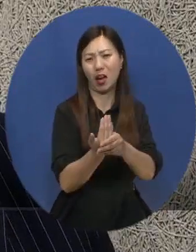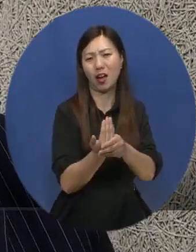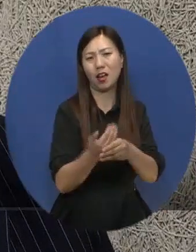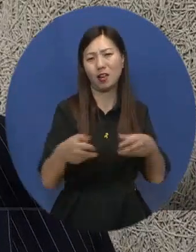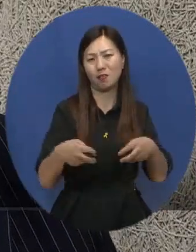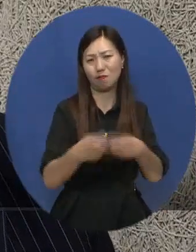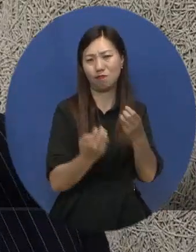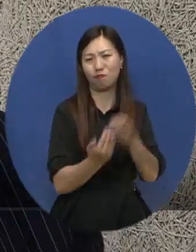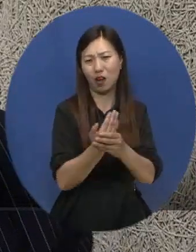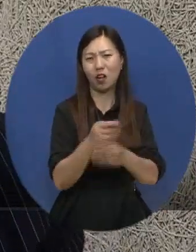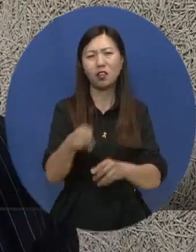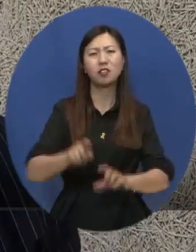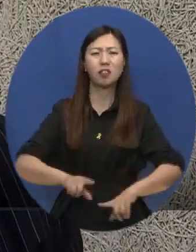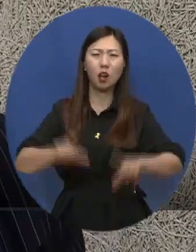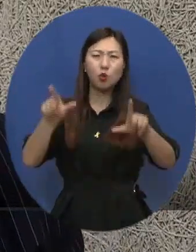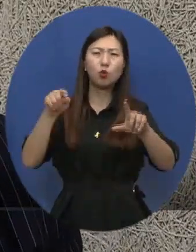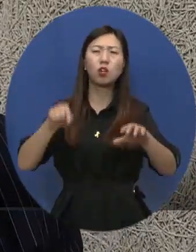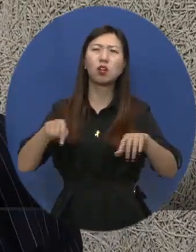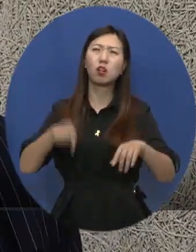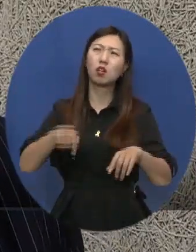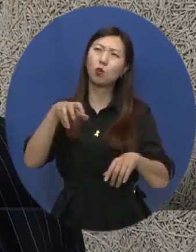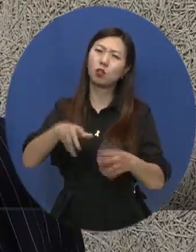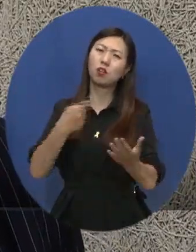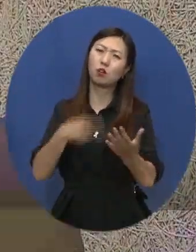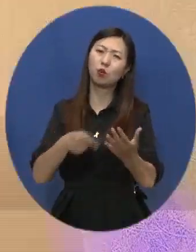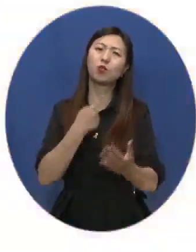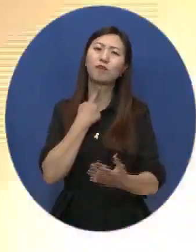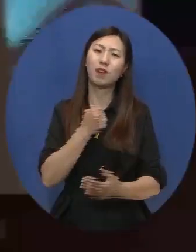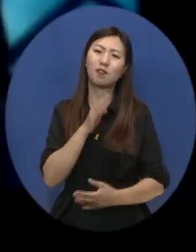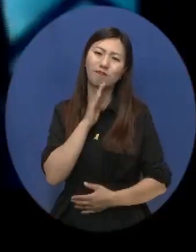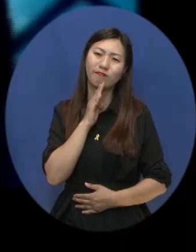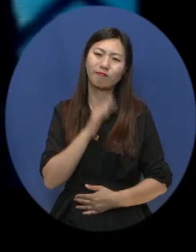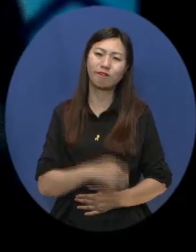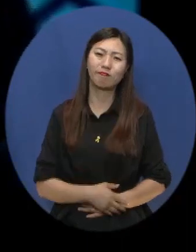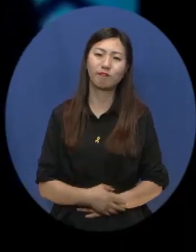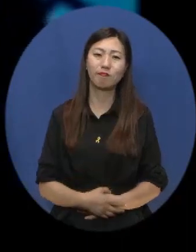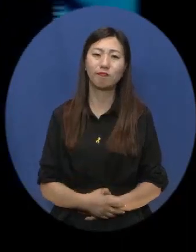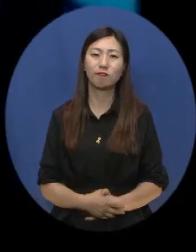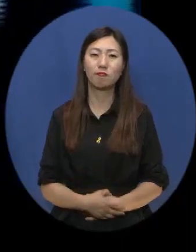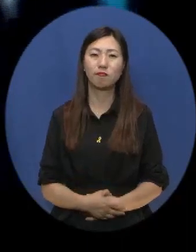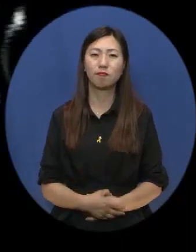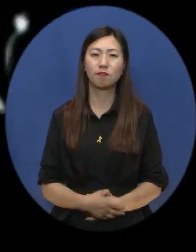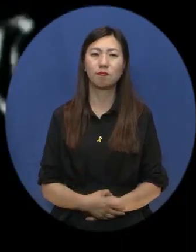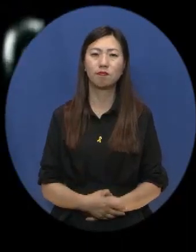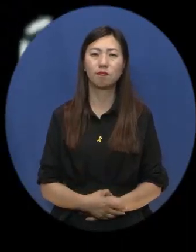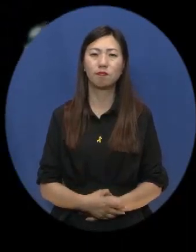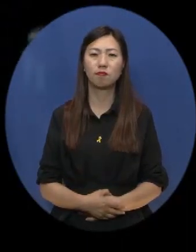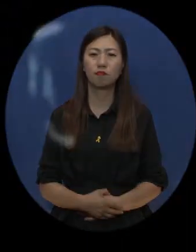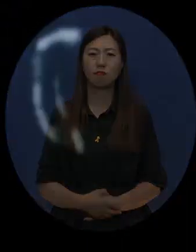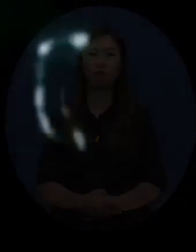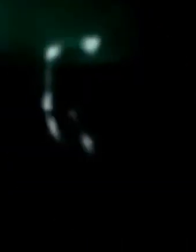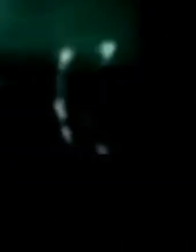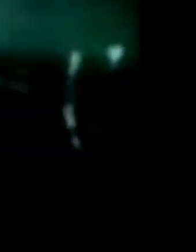그날도 여기서 강의를 했었어요. So you don't cry.